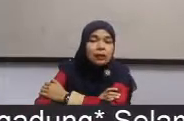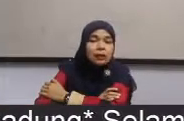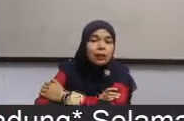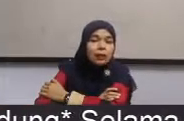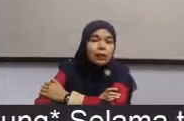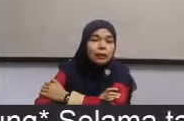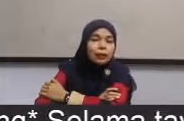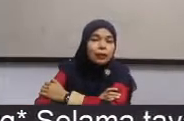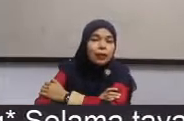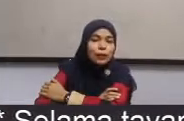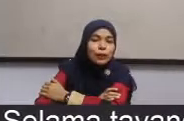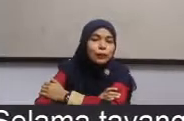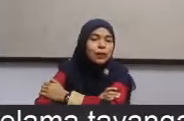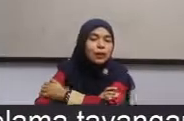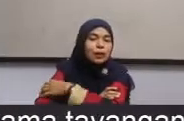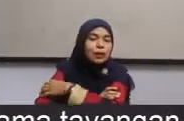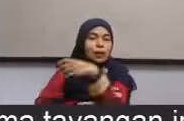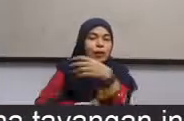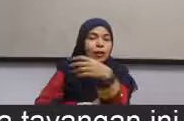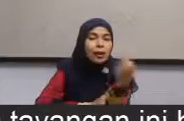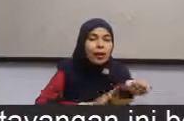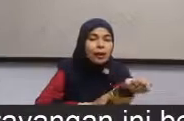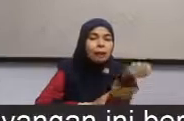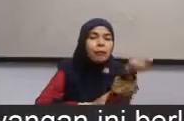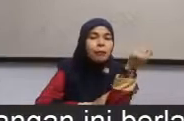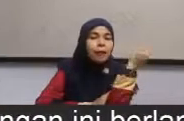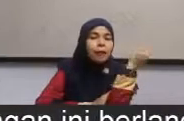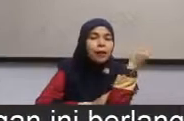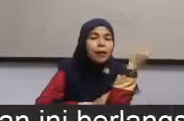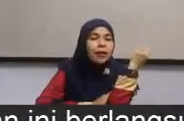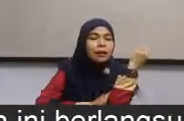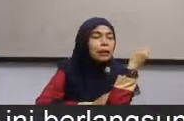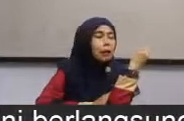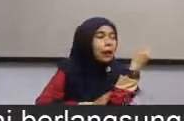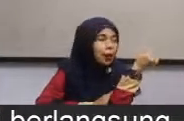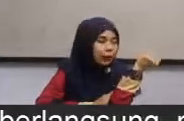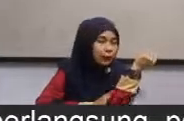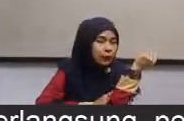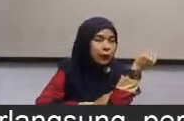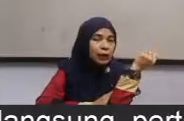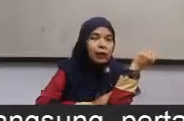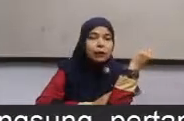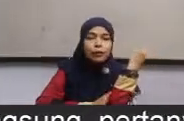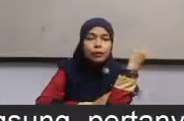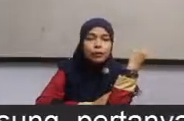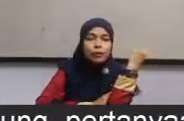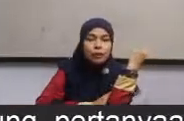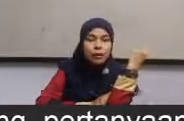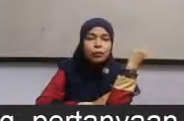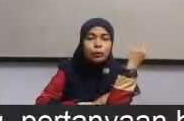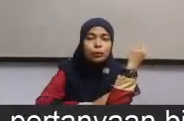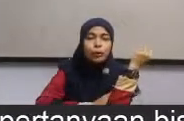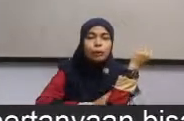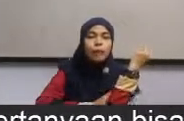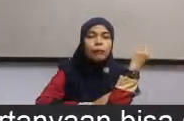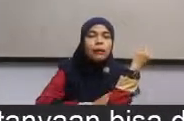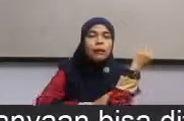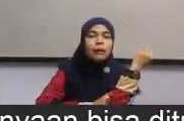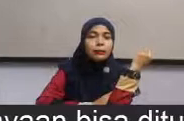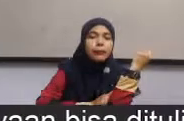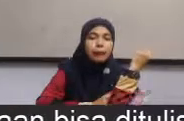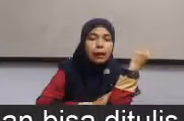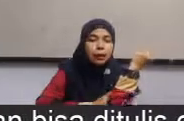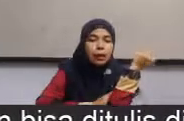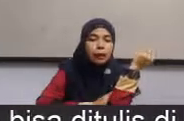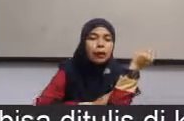secara langsung adalah suatu tindakan seseorang yang memanfaatkan jabatan atau posisi untuk mengutamakan